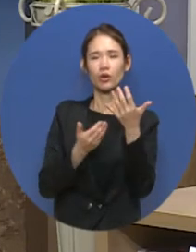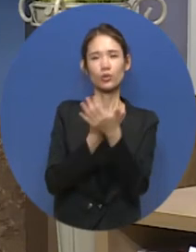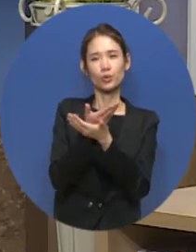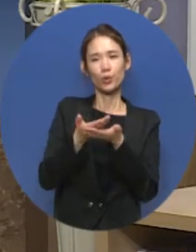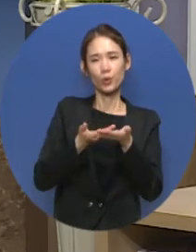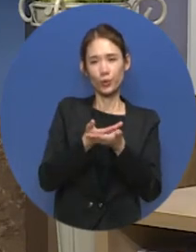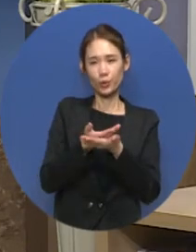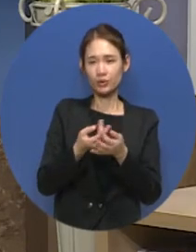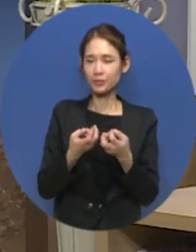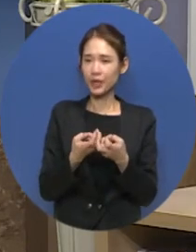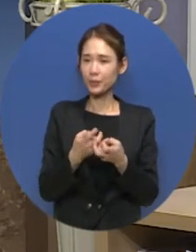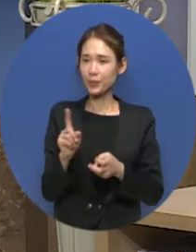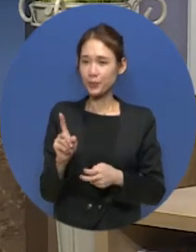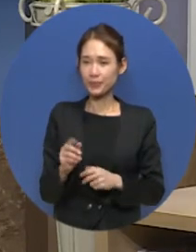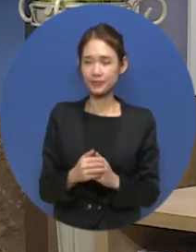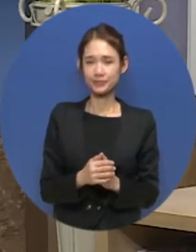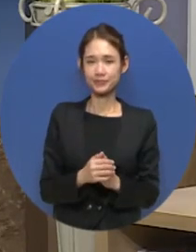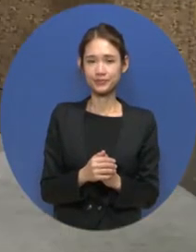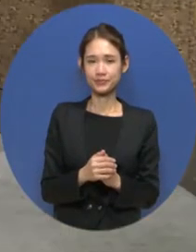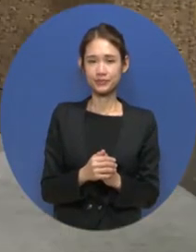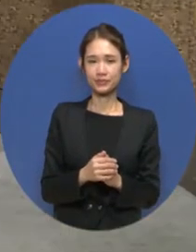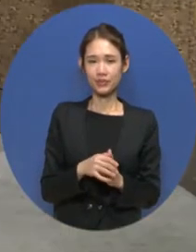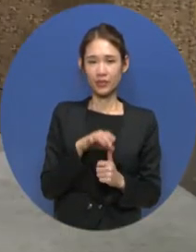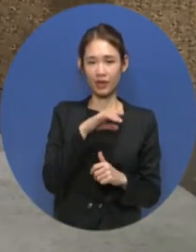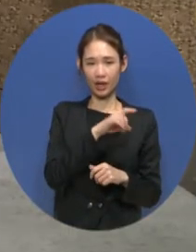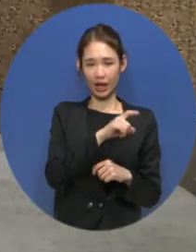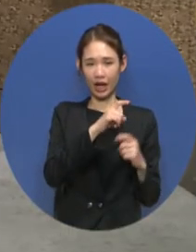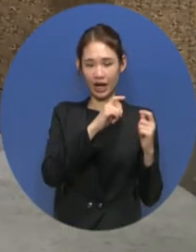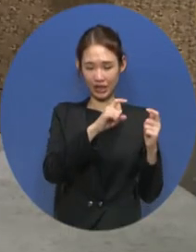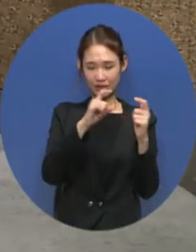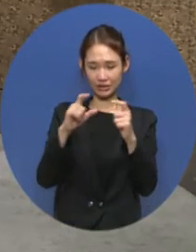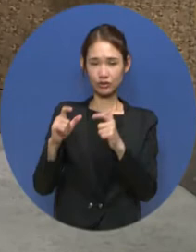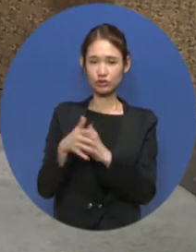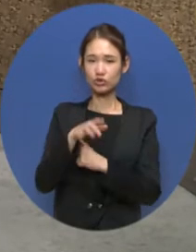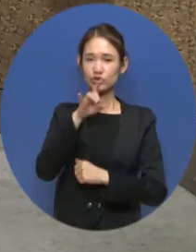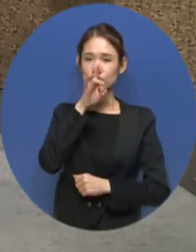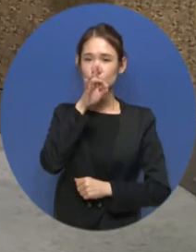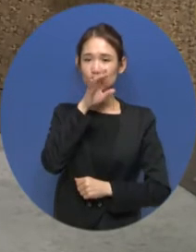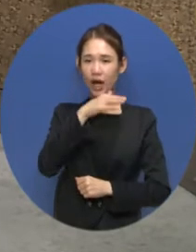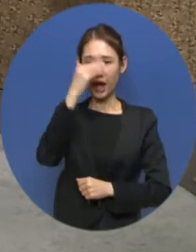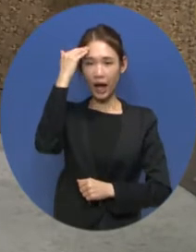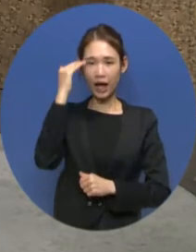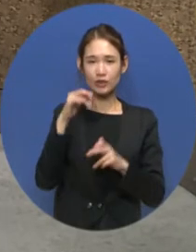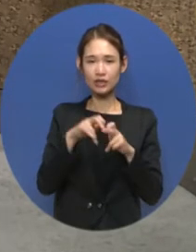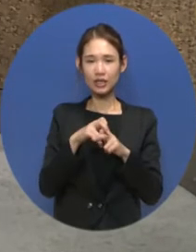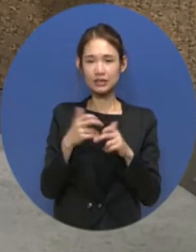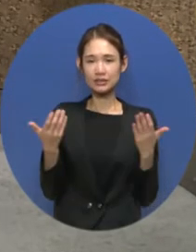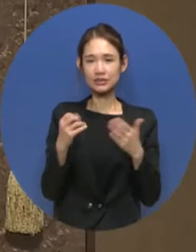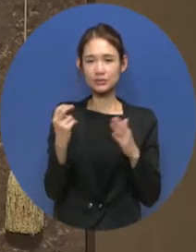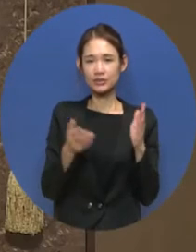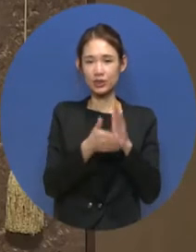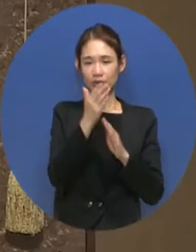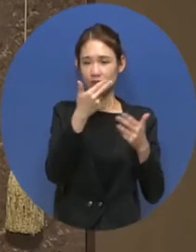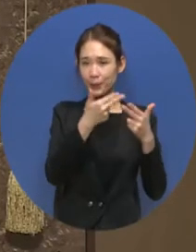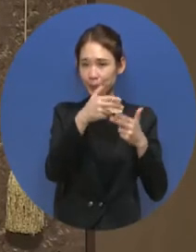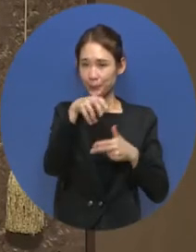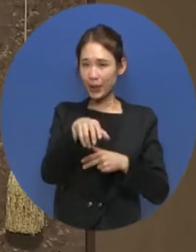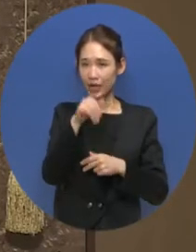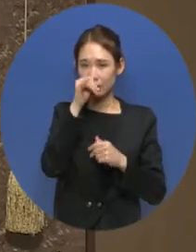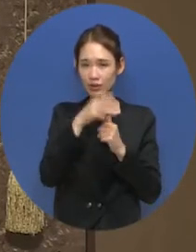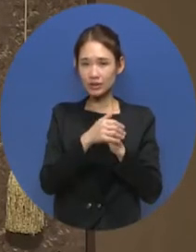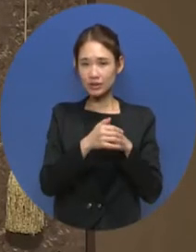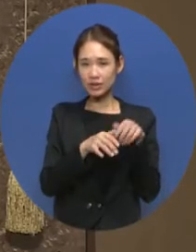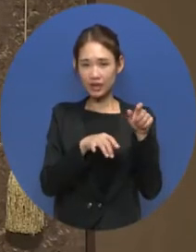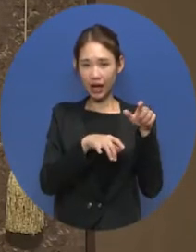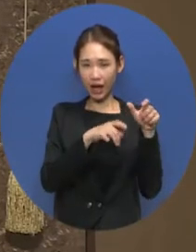교류는 어떻게 이루어지나요? 각 지역에 또 이제 중앙에 한국장애인직업재활시설협회가 있고 네. 그 다음에 각 지역에